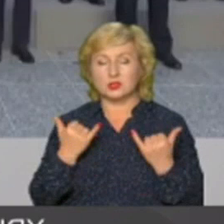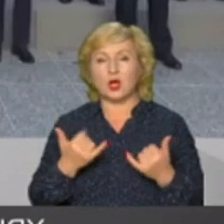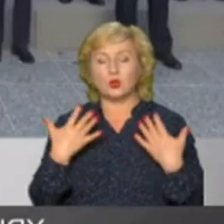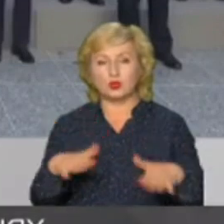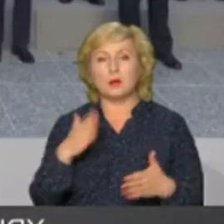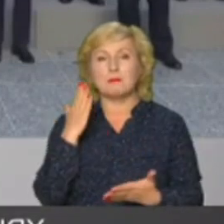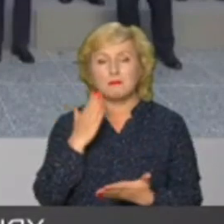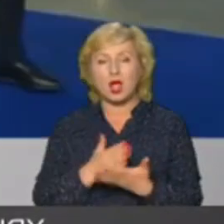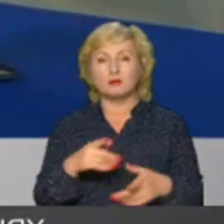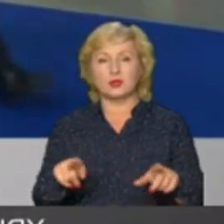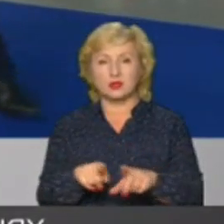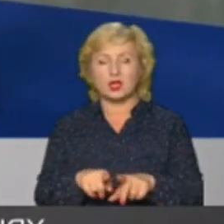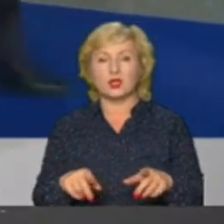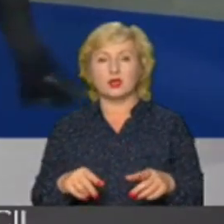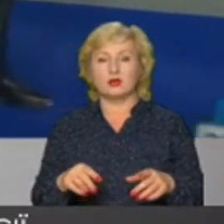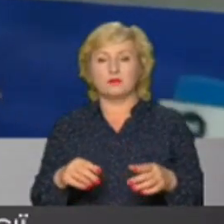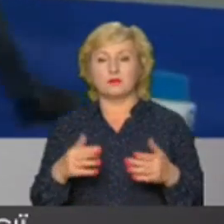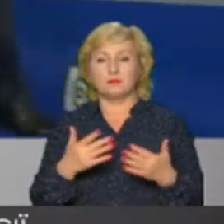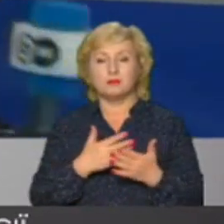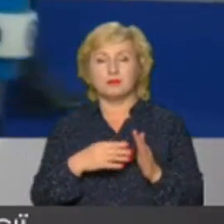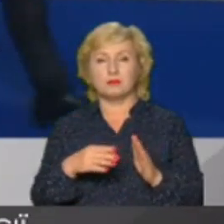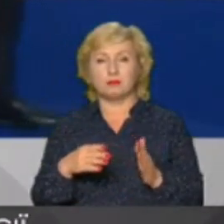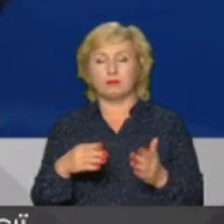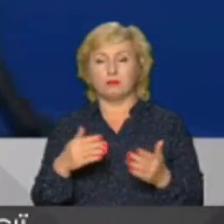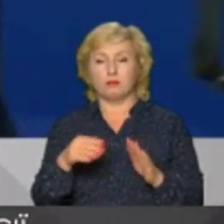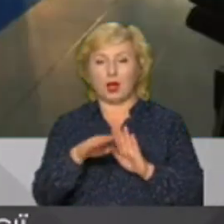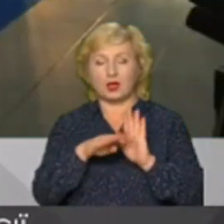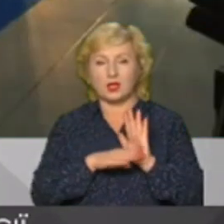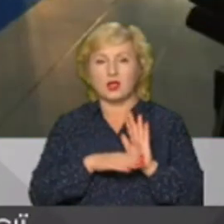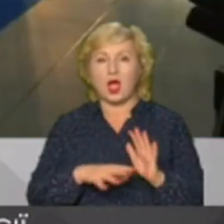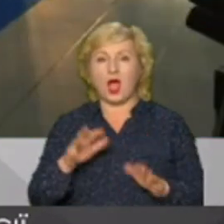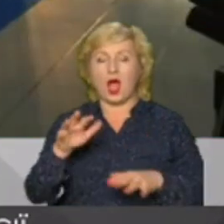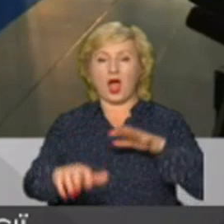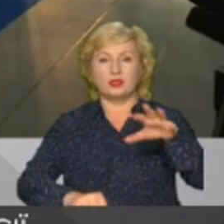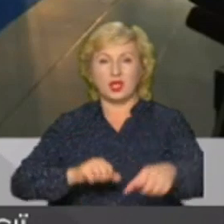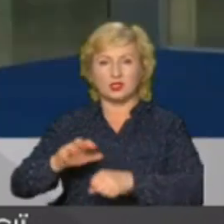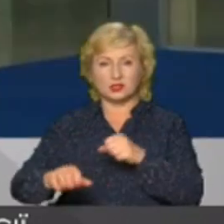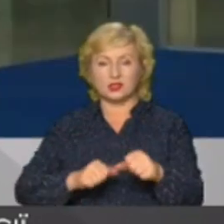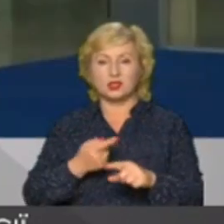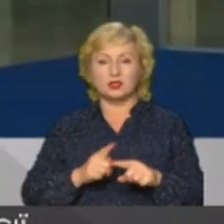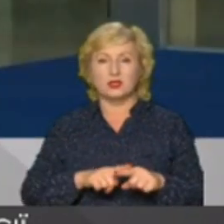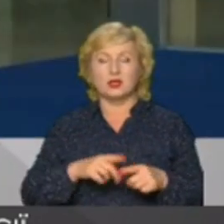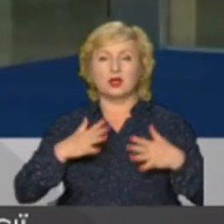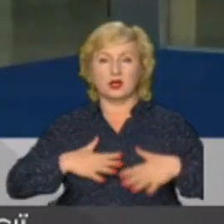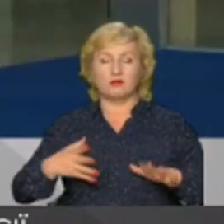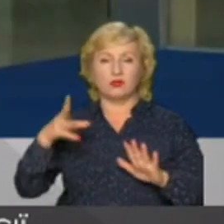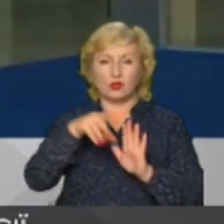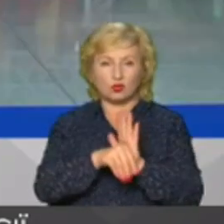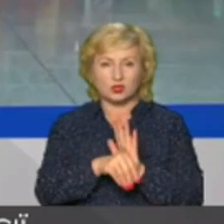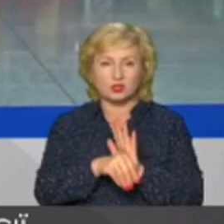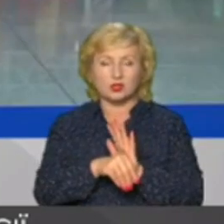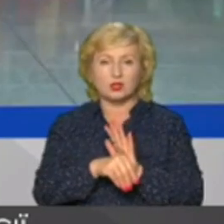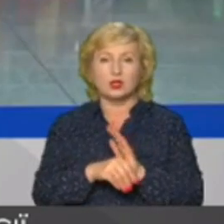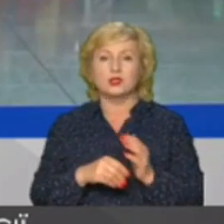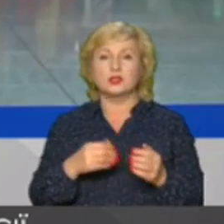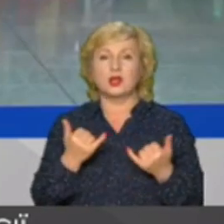маємо такий цілий пакет анексій, і в який зараз теж Крим входить. І зараз, я думаю, для все